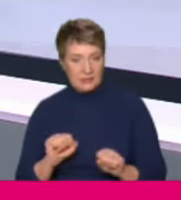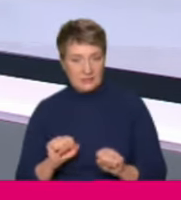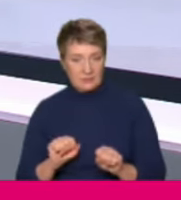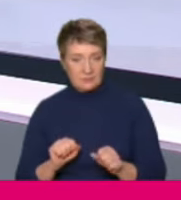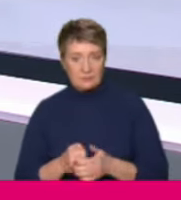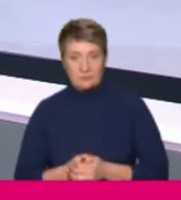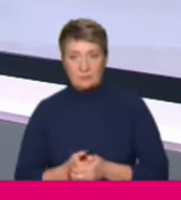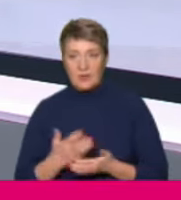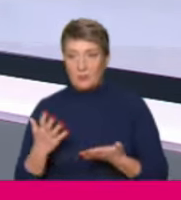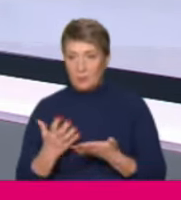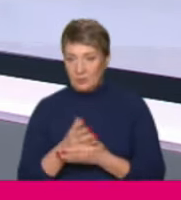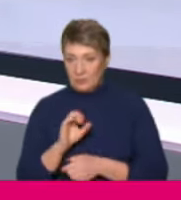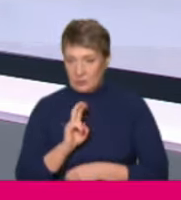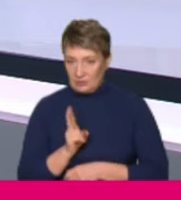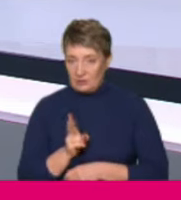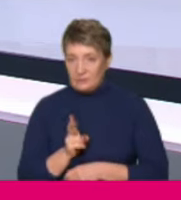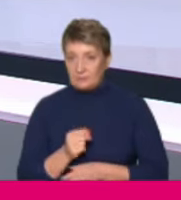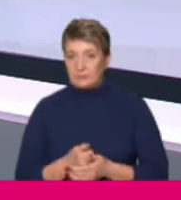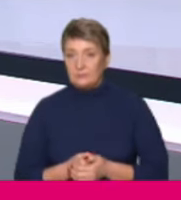Ну, виходить, що так, от дивися,